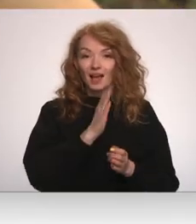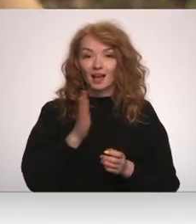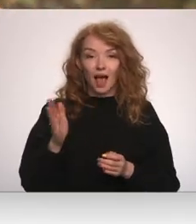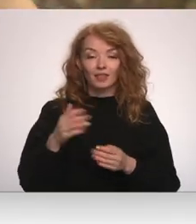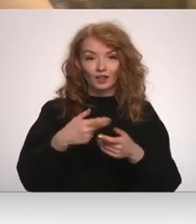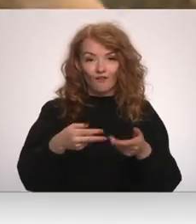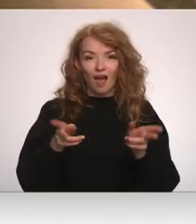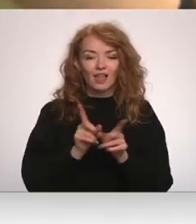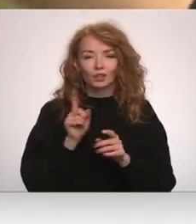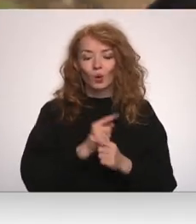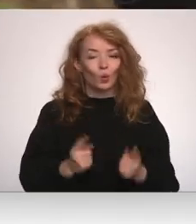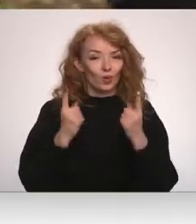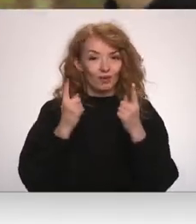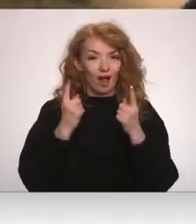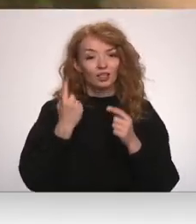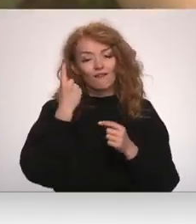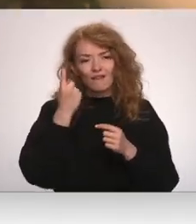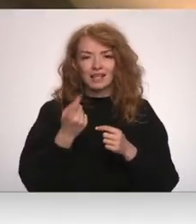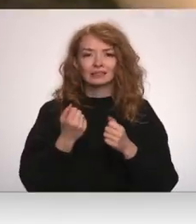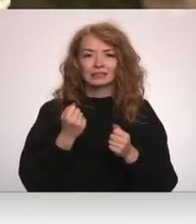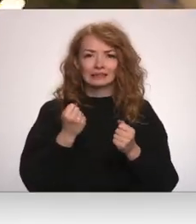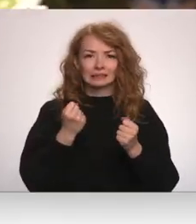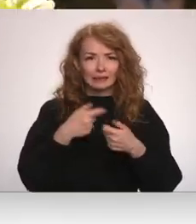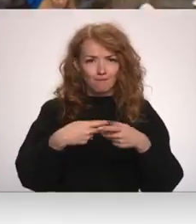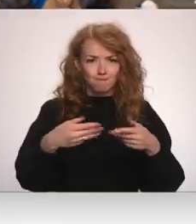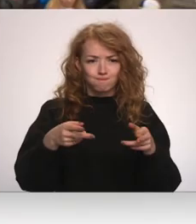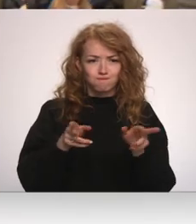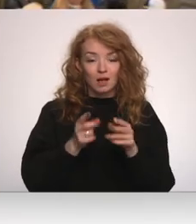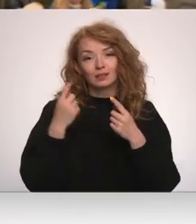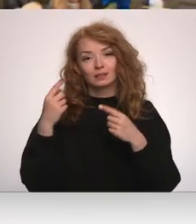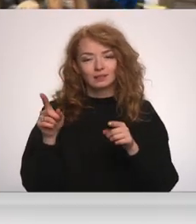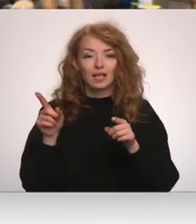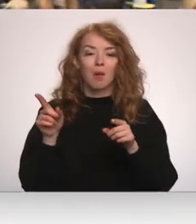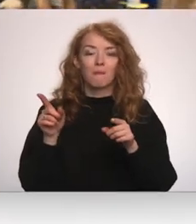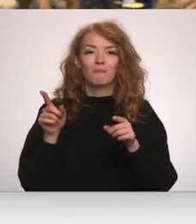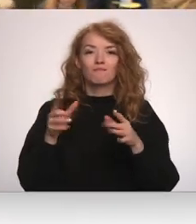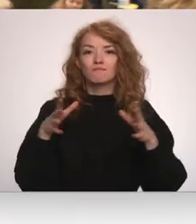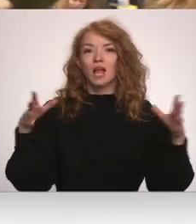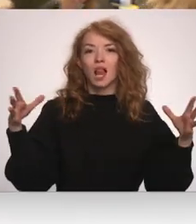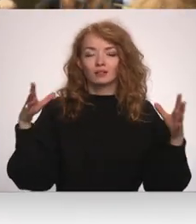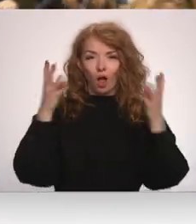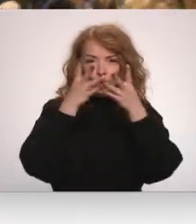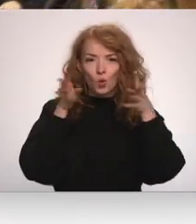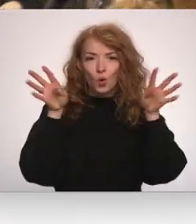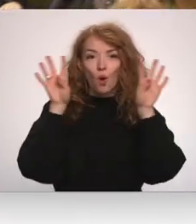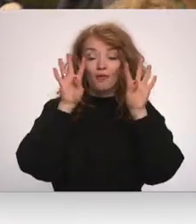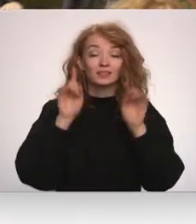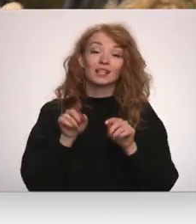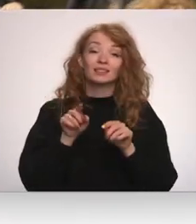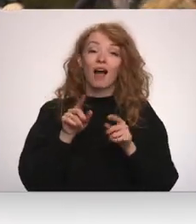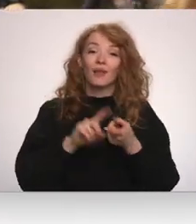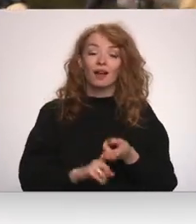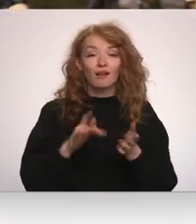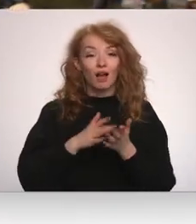ir absolūti unikāls. Viens sapina stingri un kārtīgi, citam ir tāds kā milza kronas uz galvas. Tas ir atkarīgs no